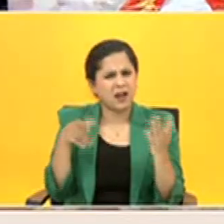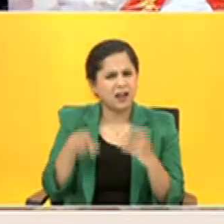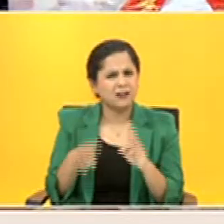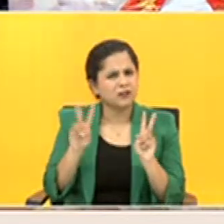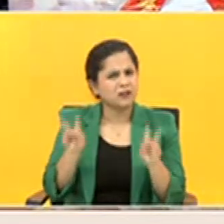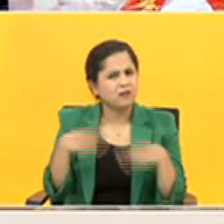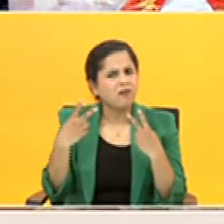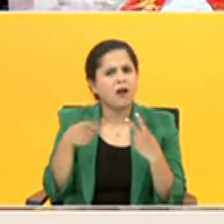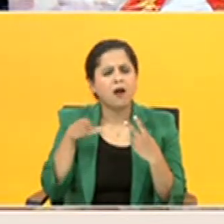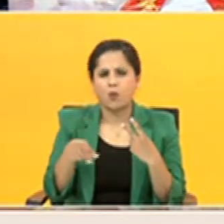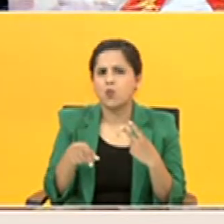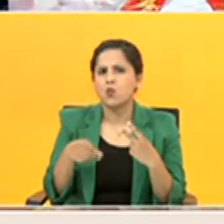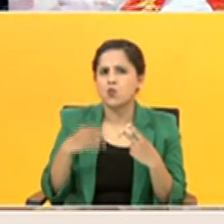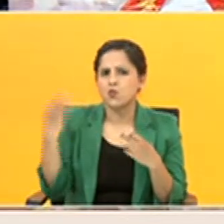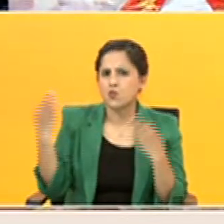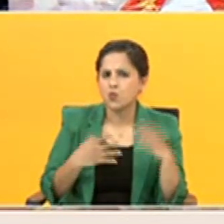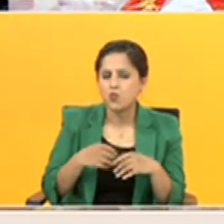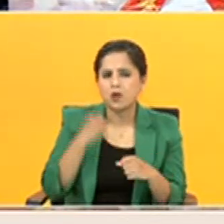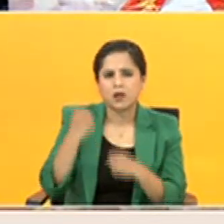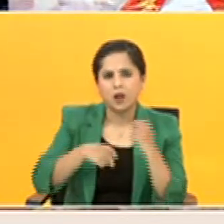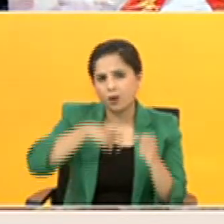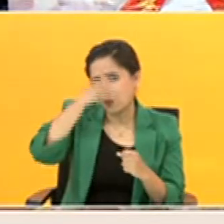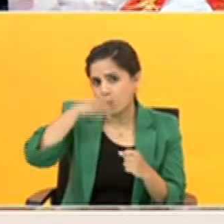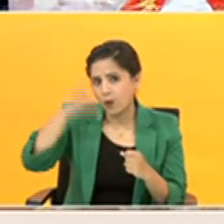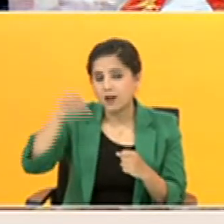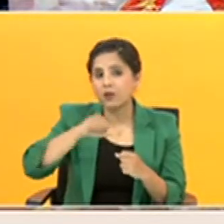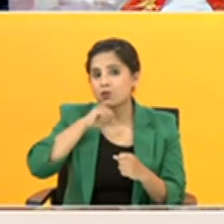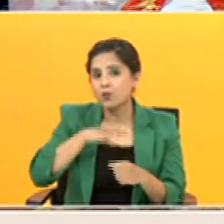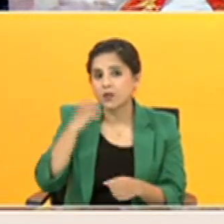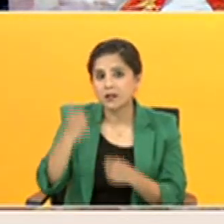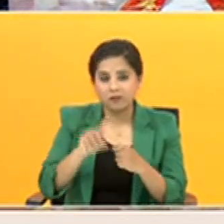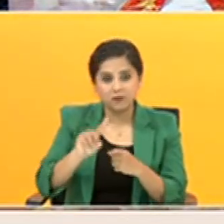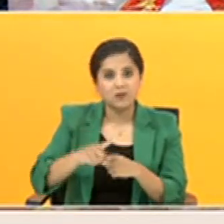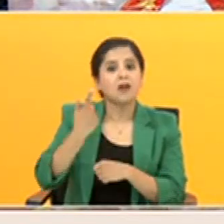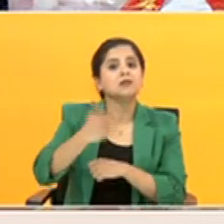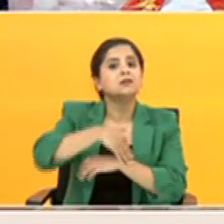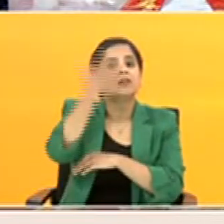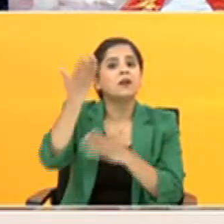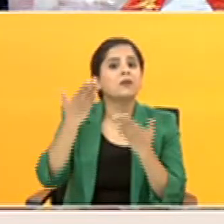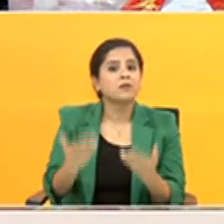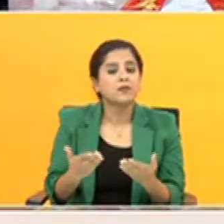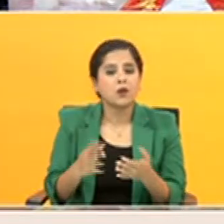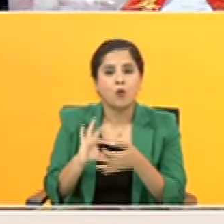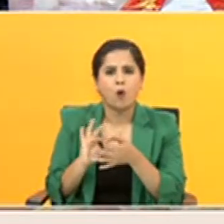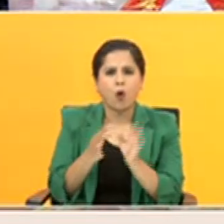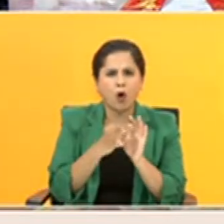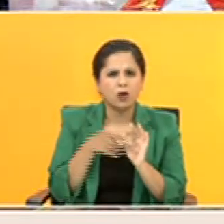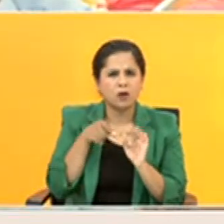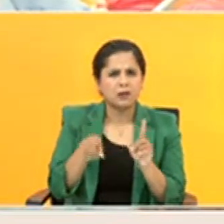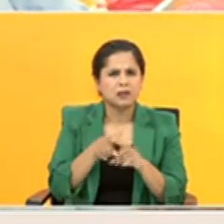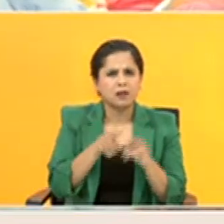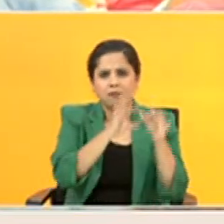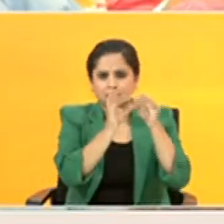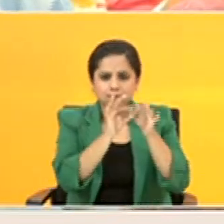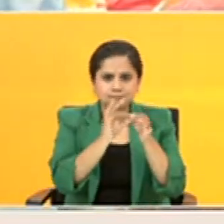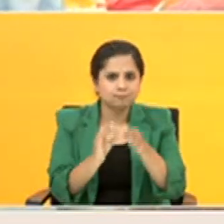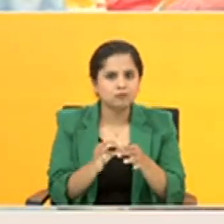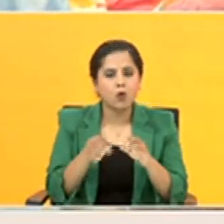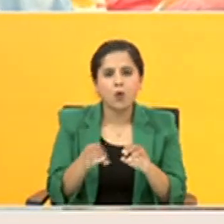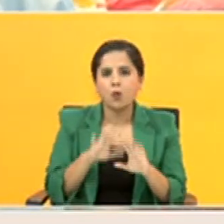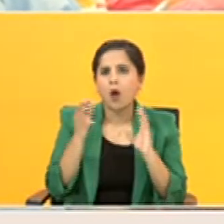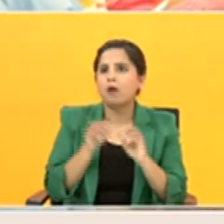चीजें हुई हैं। खेलो इंडिया यूथ गेम्स का ये पहला आयोजन था जो ओलंपिक चैनल के जरिए दुनिया भर में